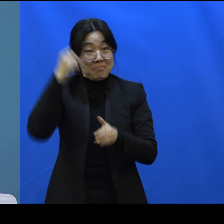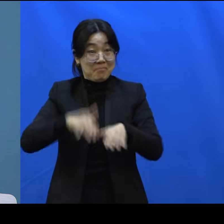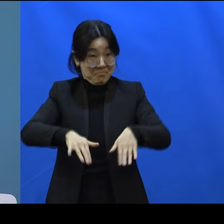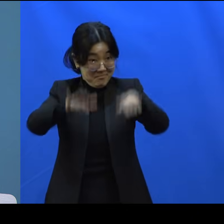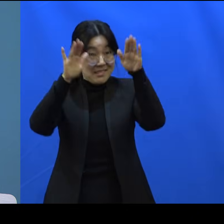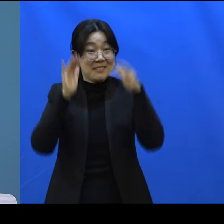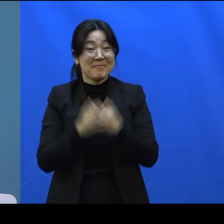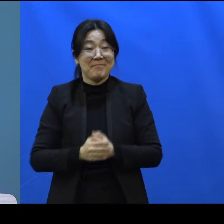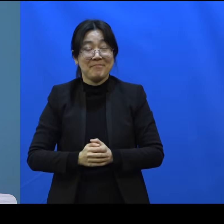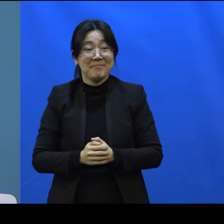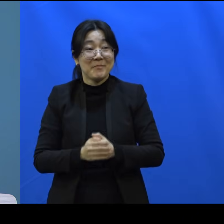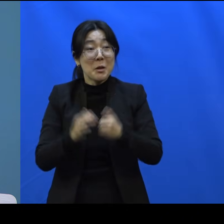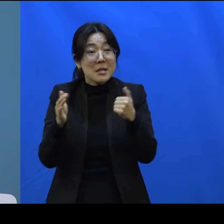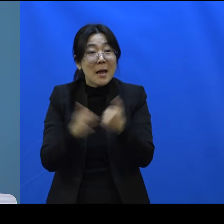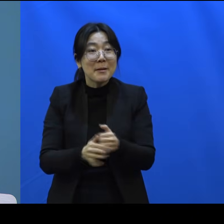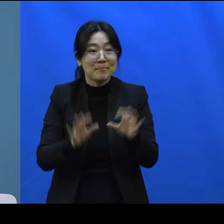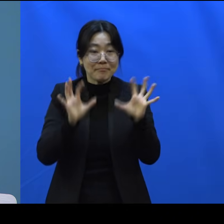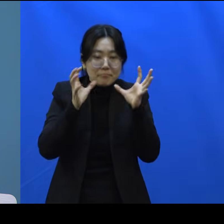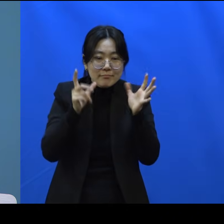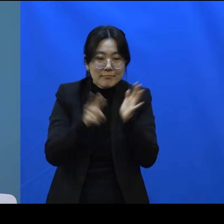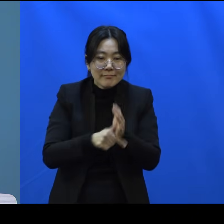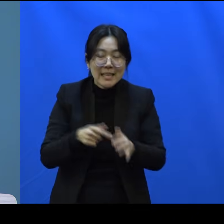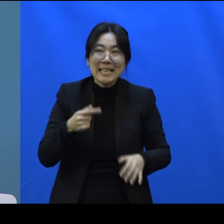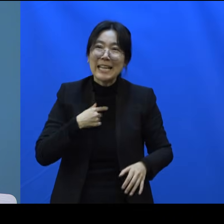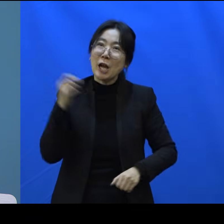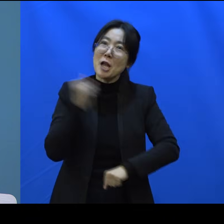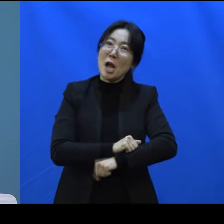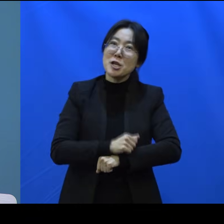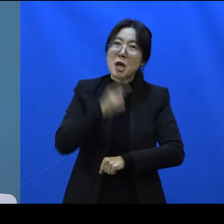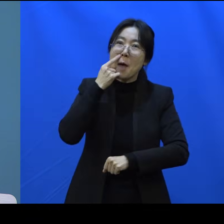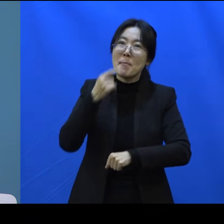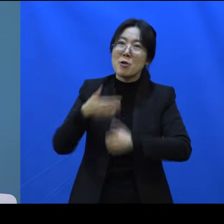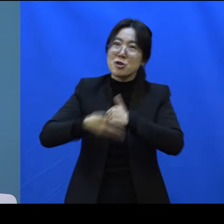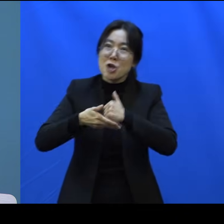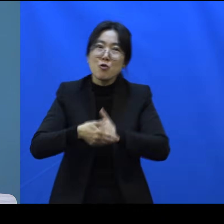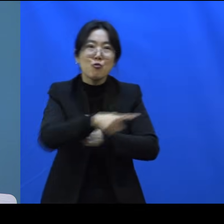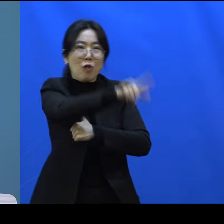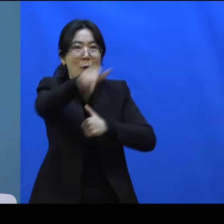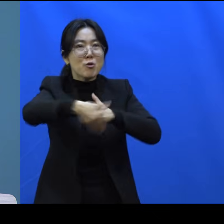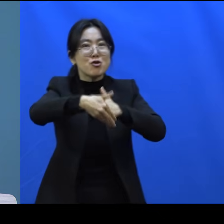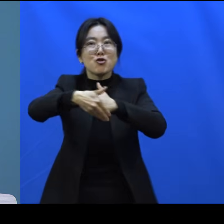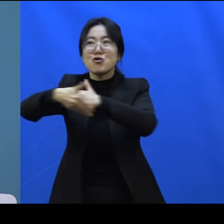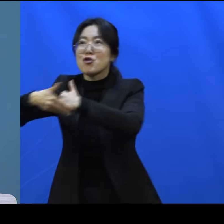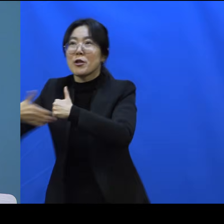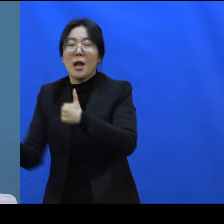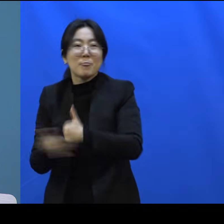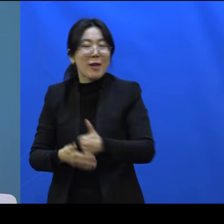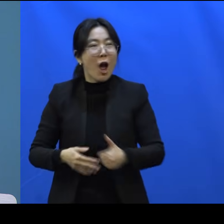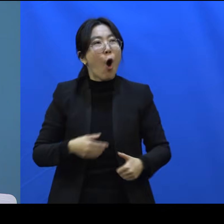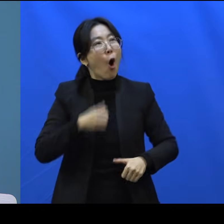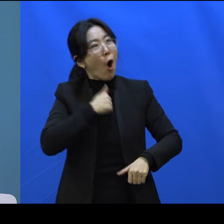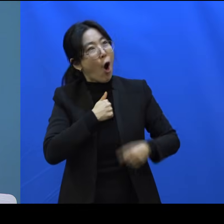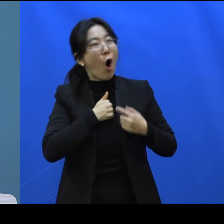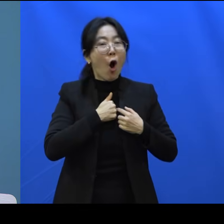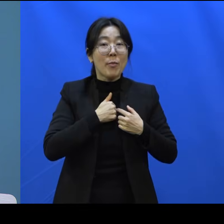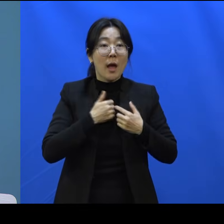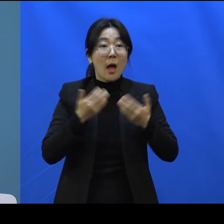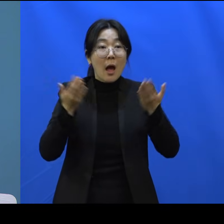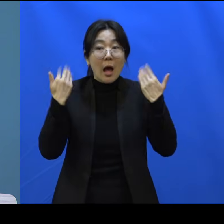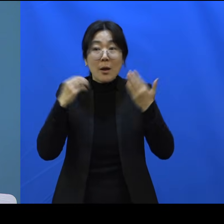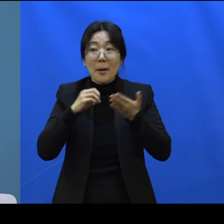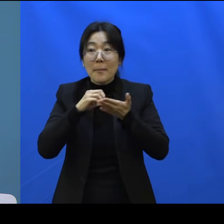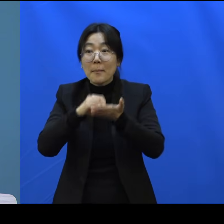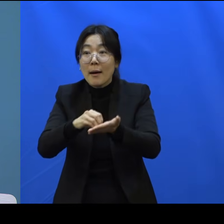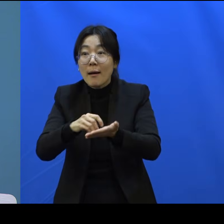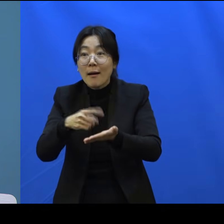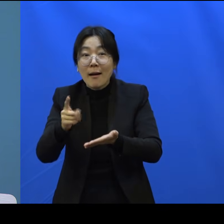그래서 어린 유치원에 다닐 때는 자기가 잘하는 줄 알아요, 그죠? 근데 상급 학교로 가면 이제 달라지죠. 할 수 있는 것보다 할 수 없는 게